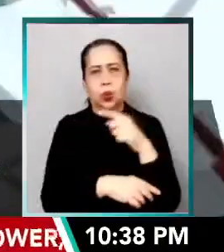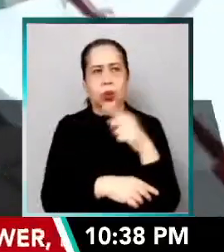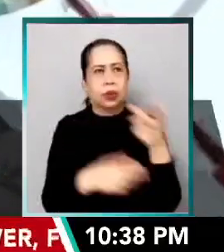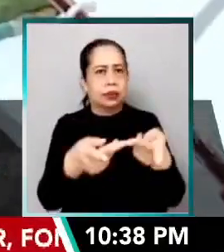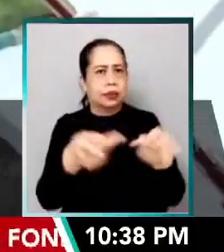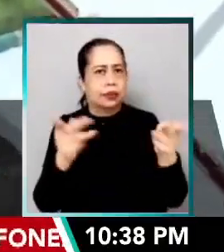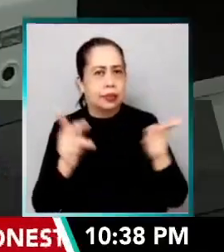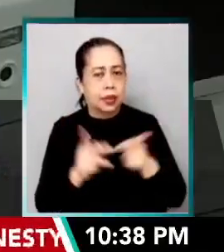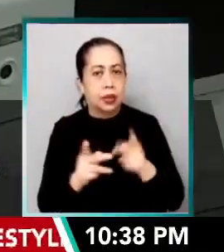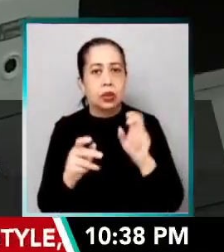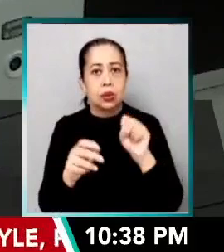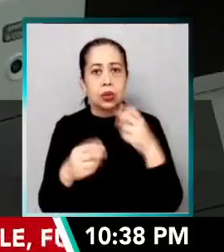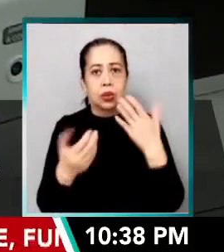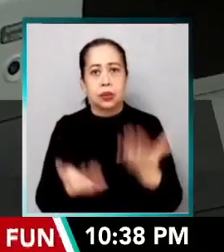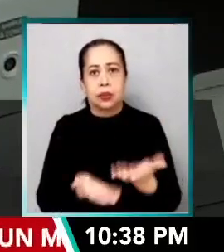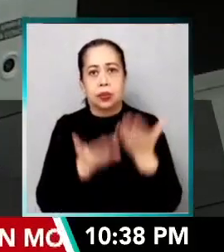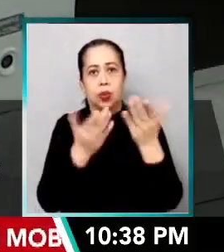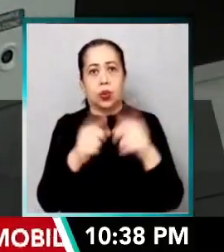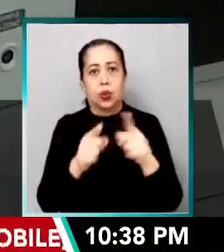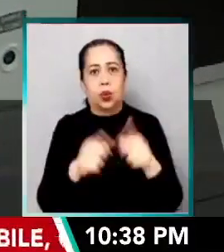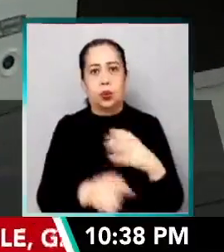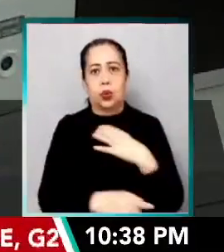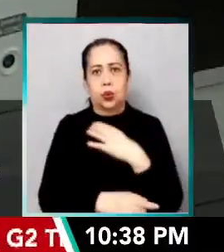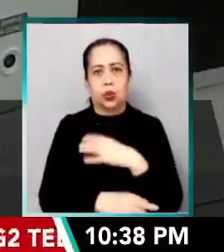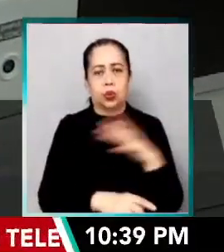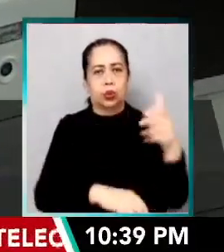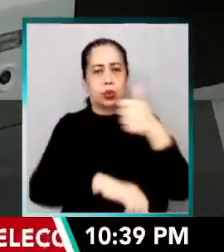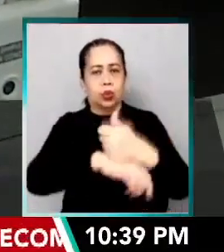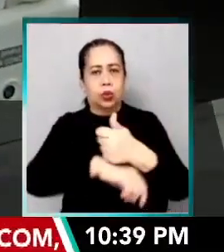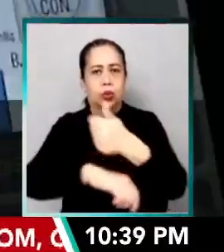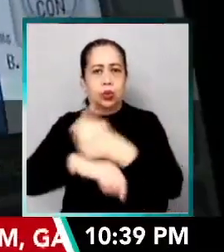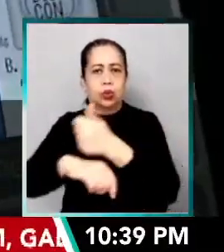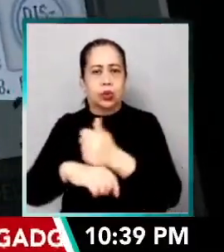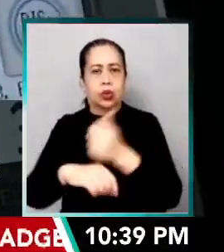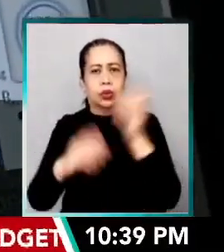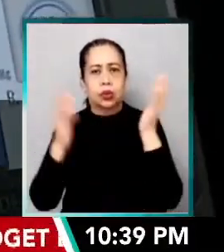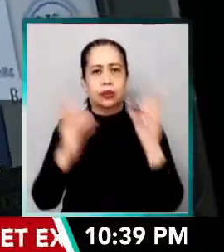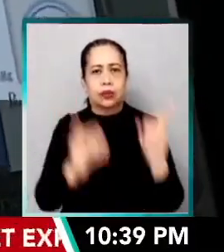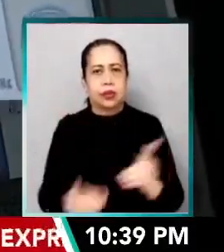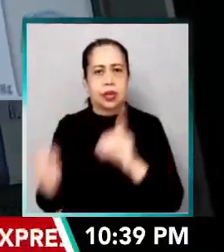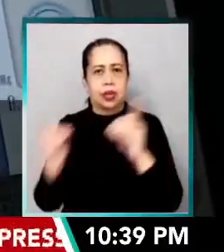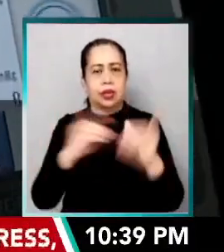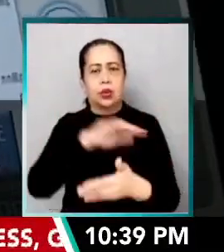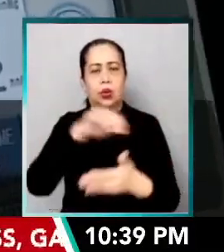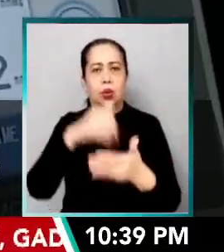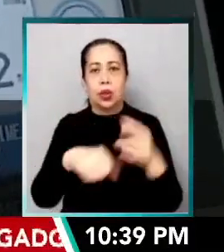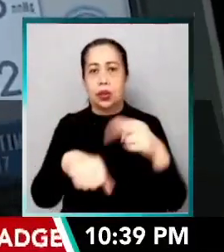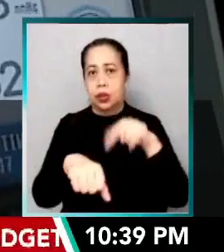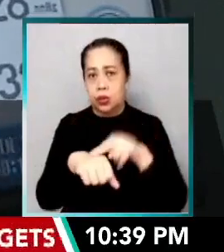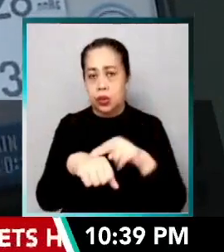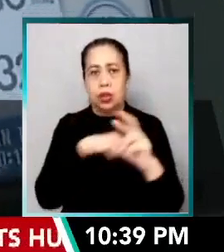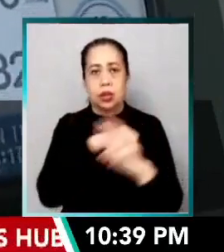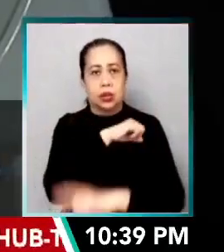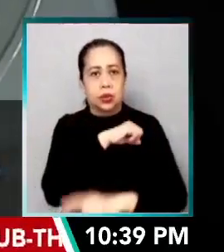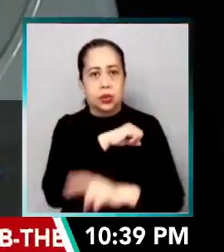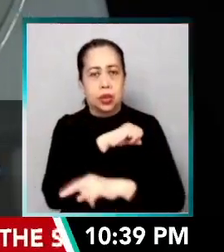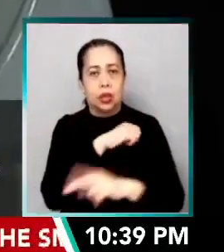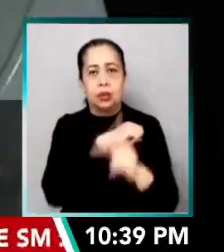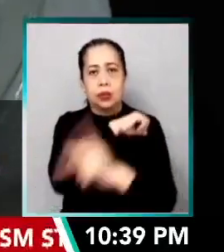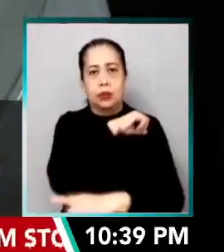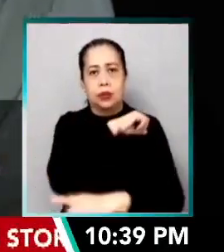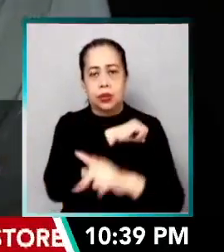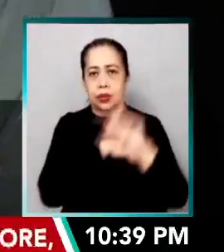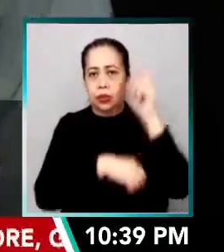may panukala na rin sa Kamara na lagyan ng dialysis service facility ang lahat ng national, regional at provincial government